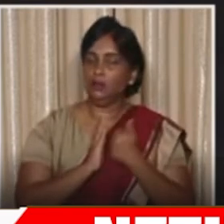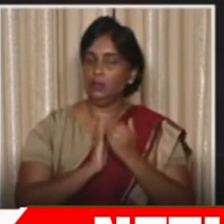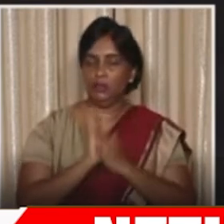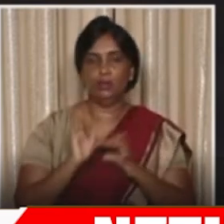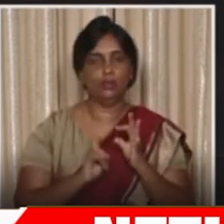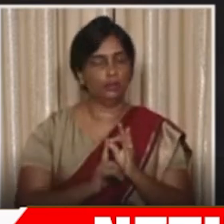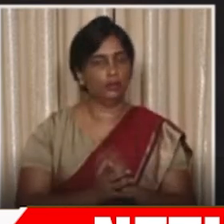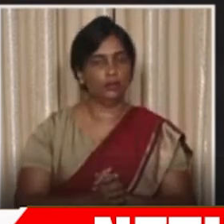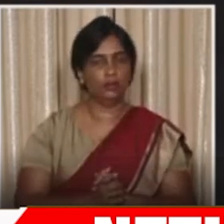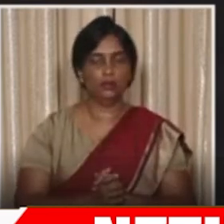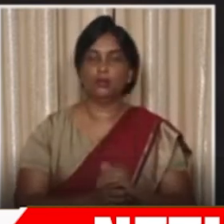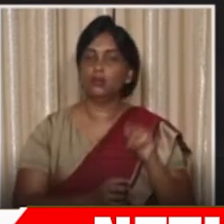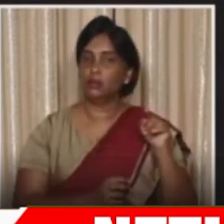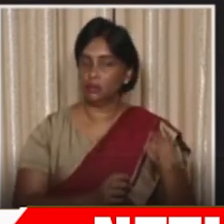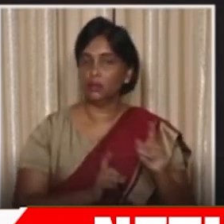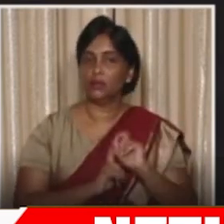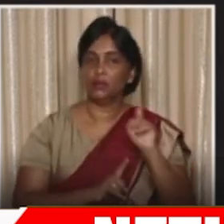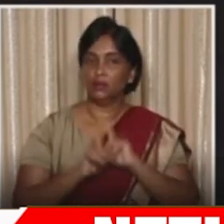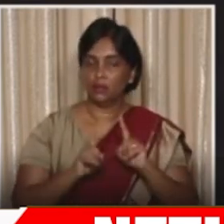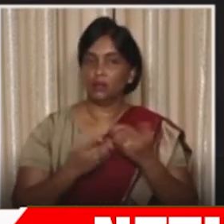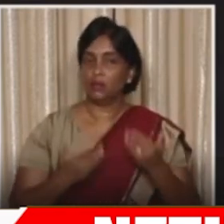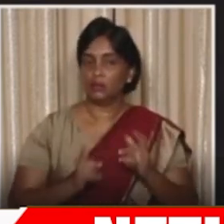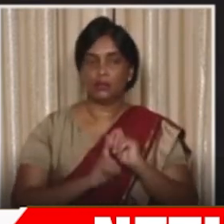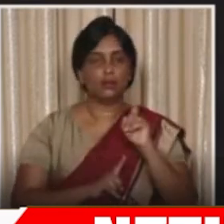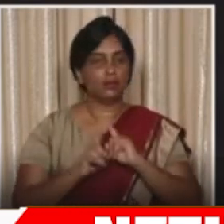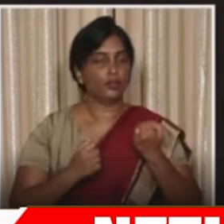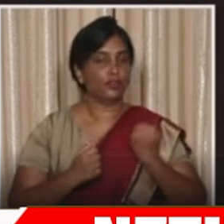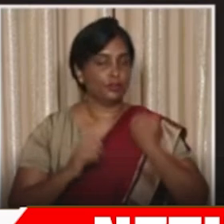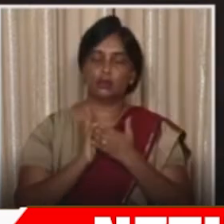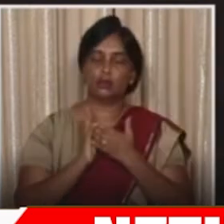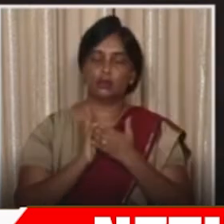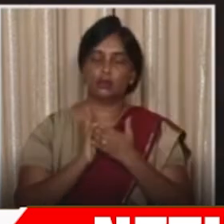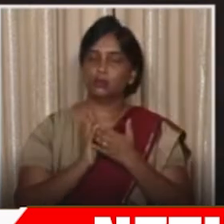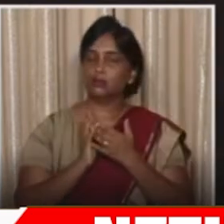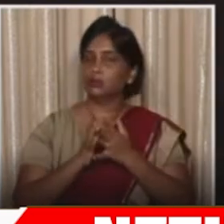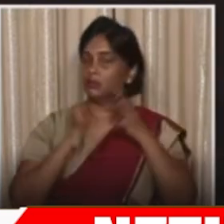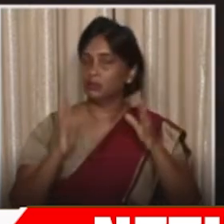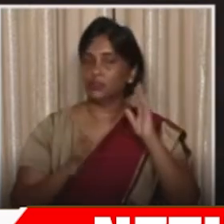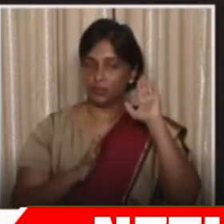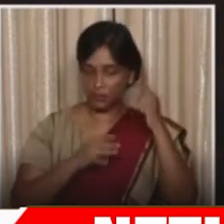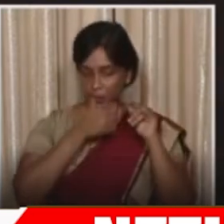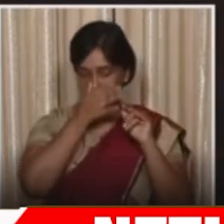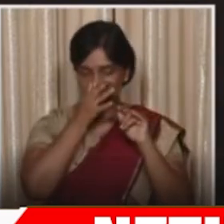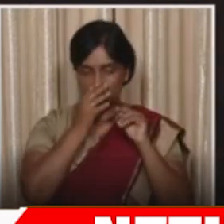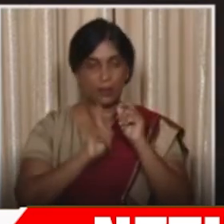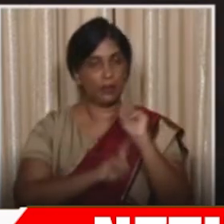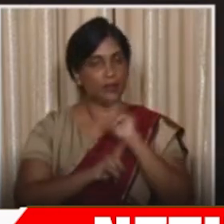මන්ත්‍රීතුමනි මේ පාර්ලිමේන්තුව වත්මන් පාර්ලිමේන්තුව වෛද්‍ය ශිෂ්‍යය ගත්තම ඉතාම විශේෂී